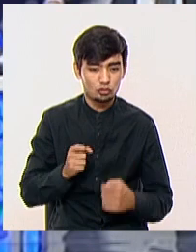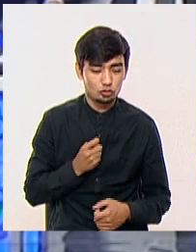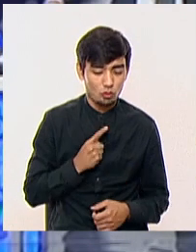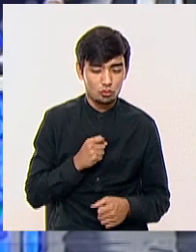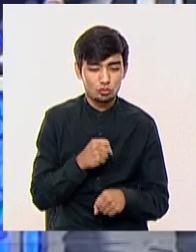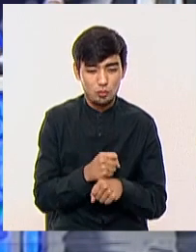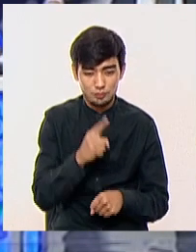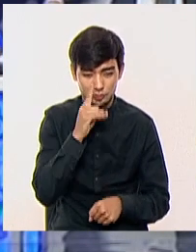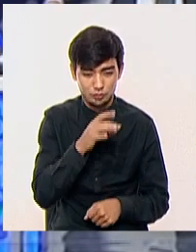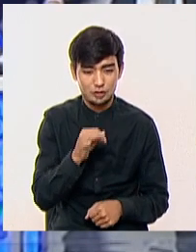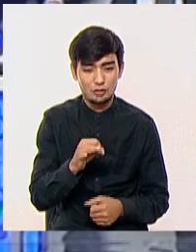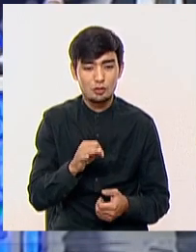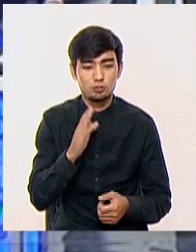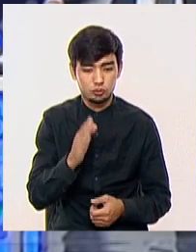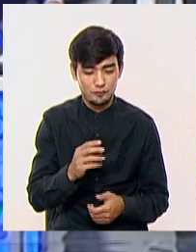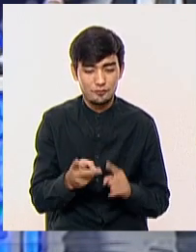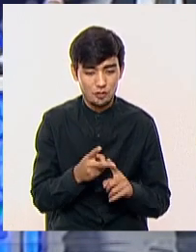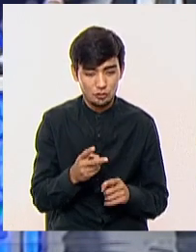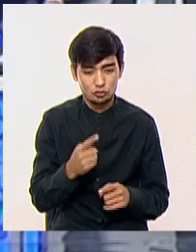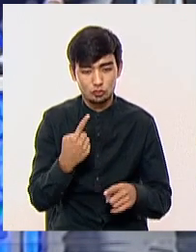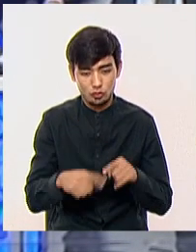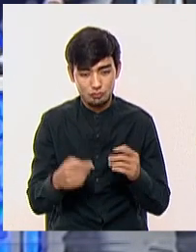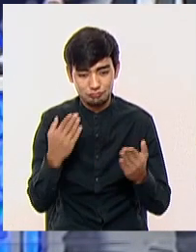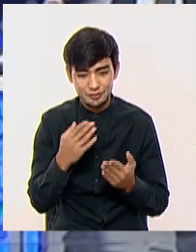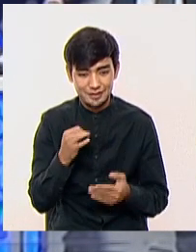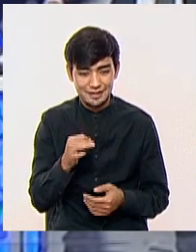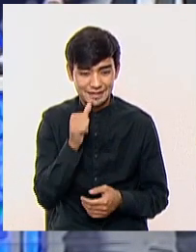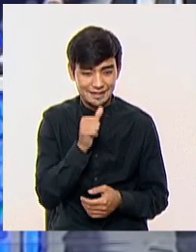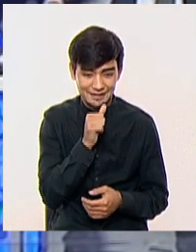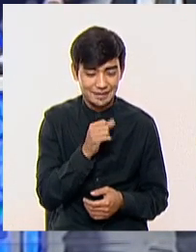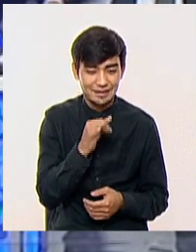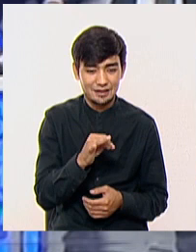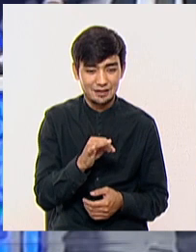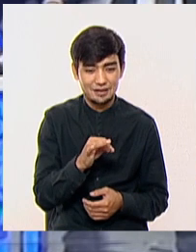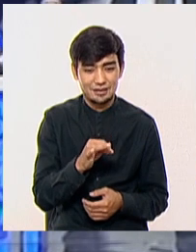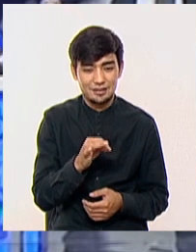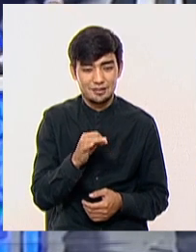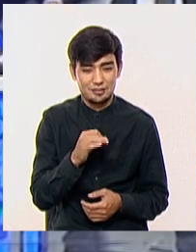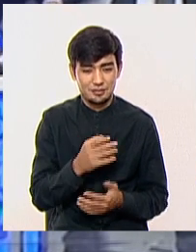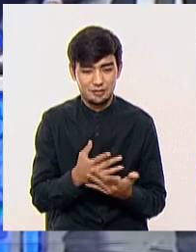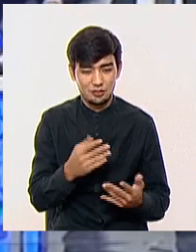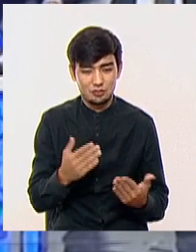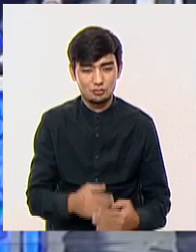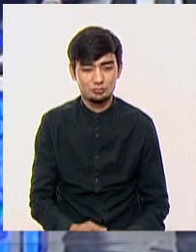будет второй цикл сейчас по секрету скажу что операция будет